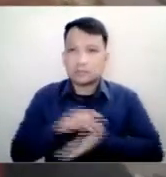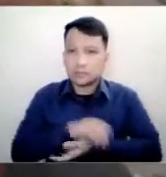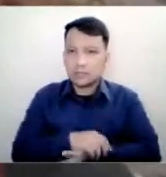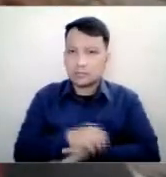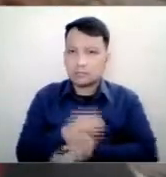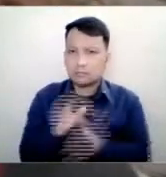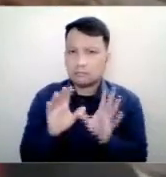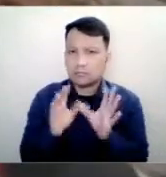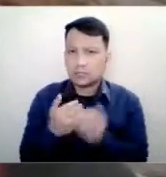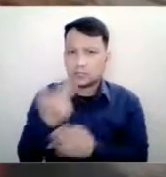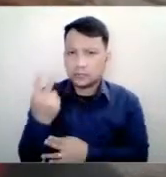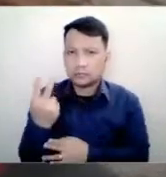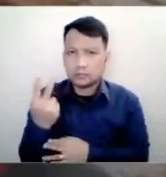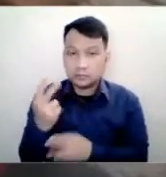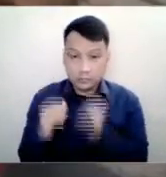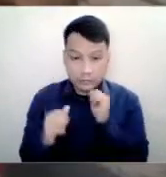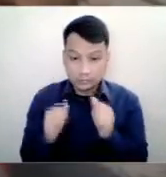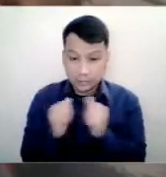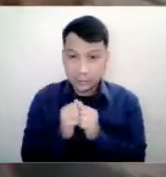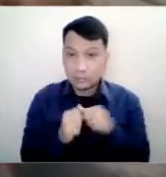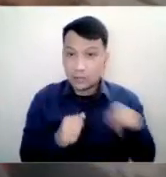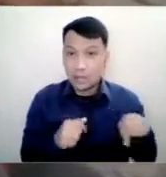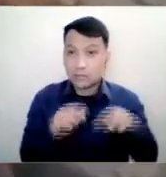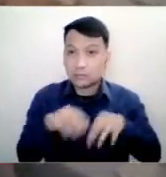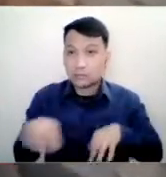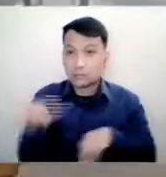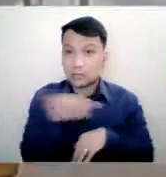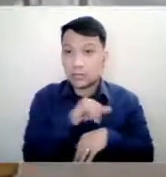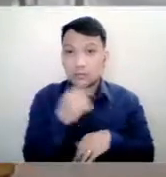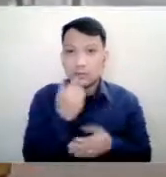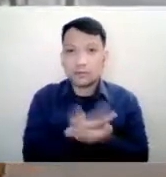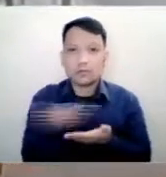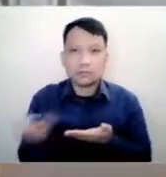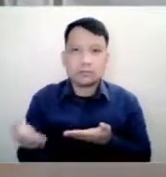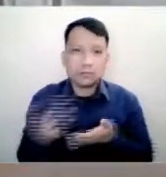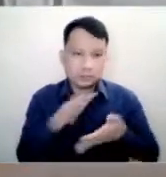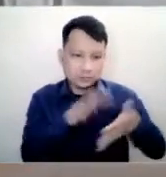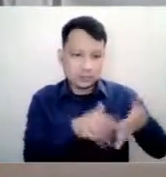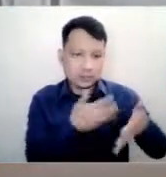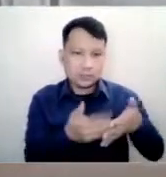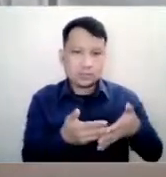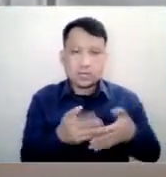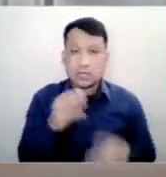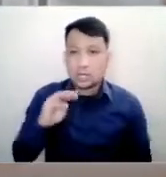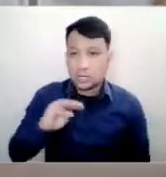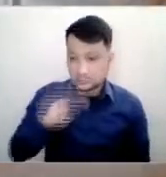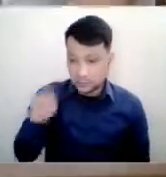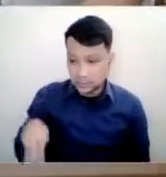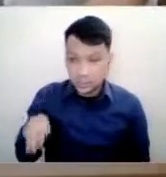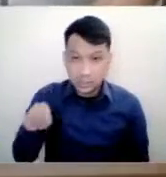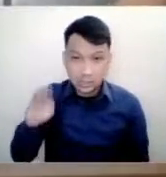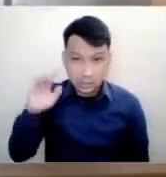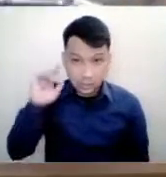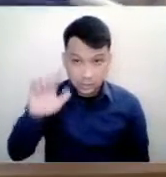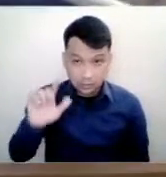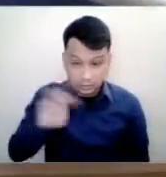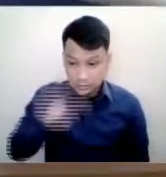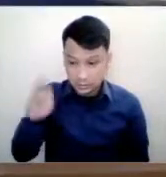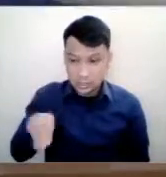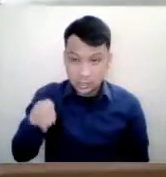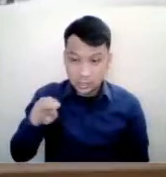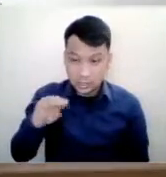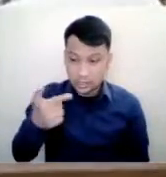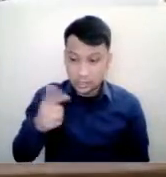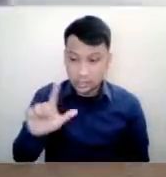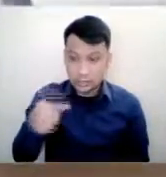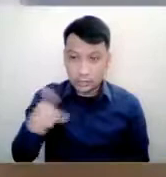ang nagbebenta ha, kundi maging ang bibili ng slots. Ang Manila LGU naman nagpasa na ng ordinansa para maparusahan ng